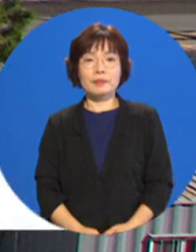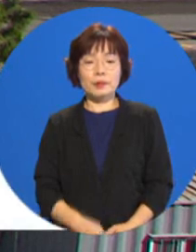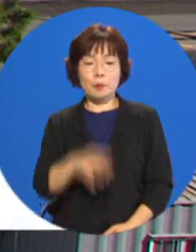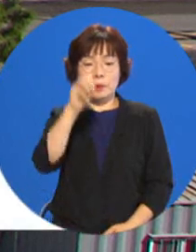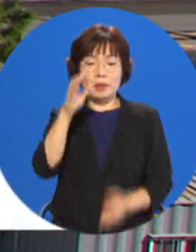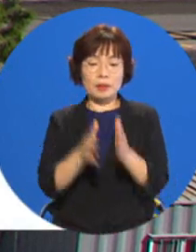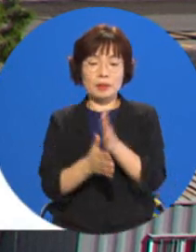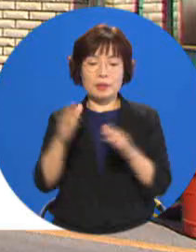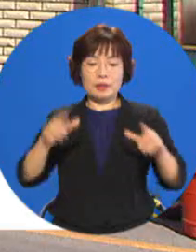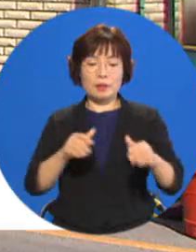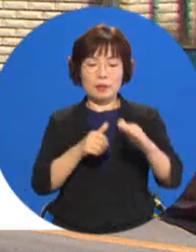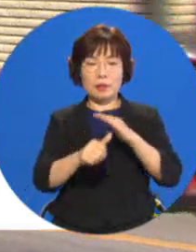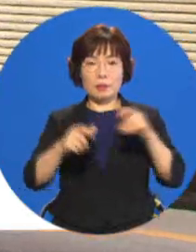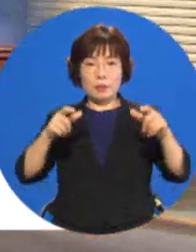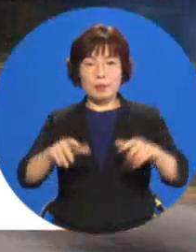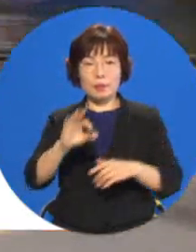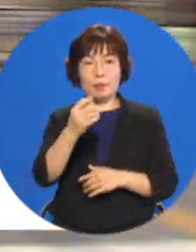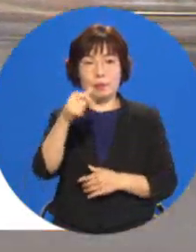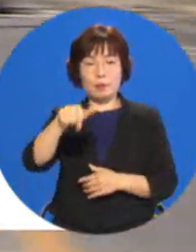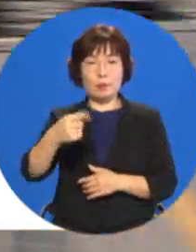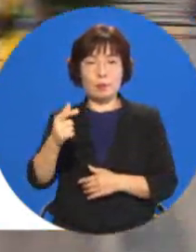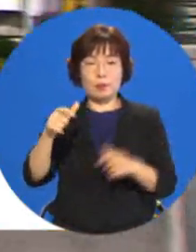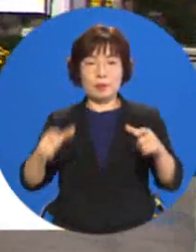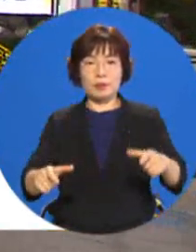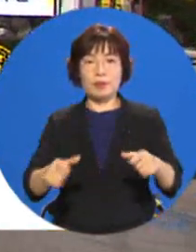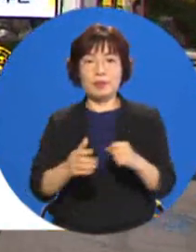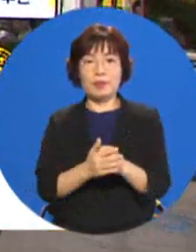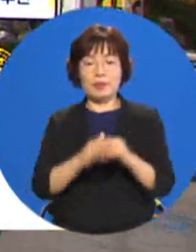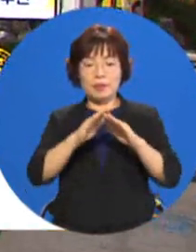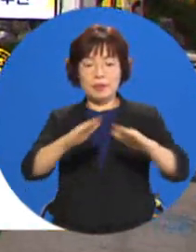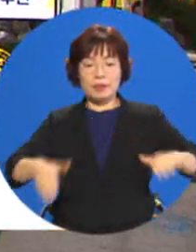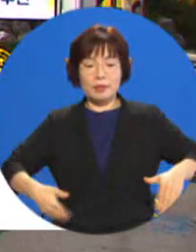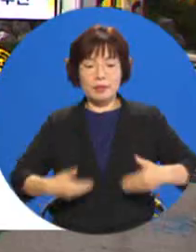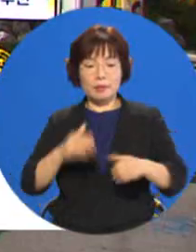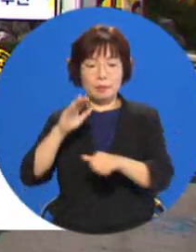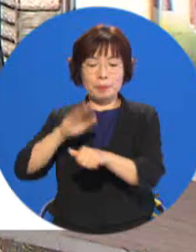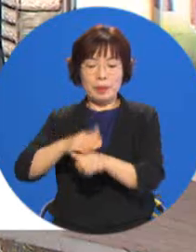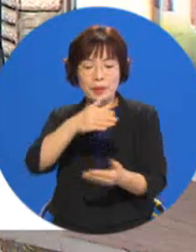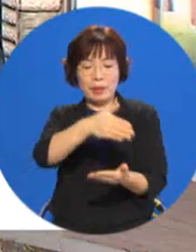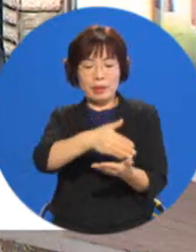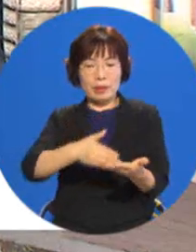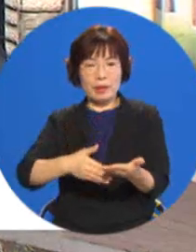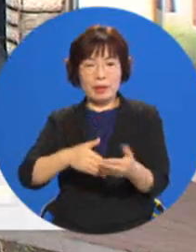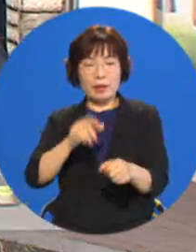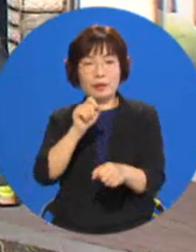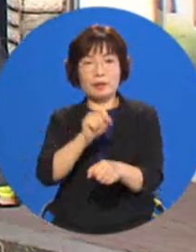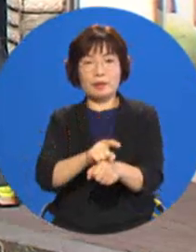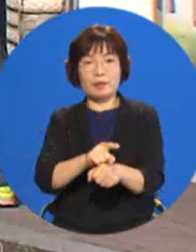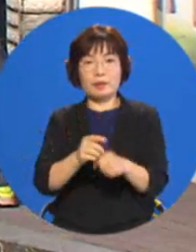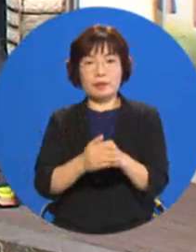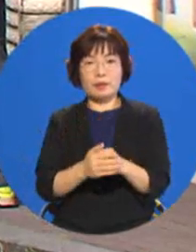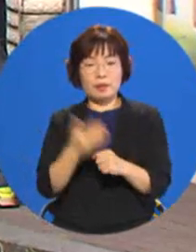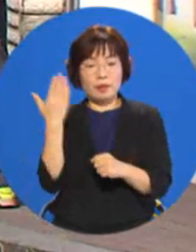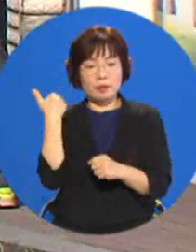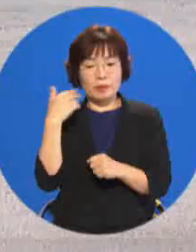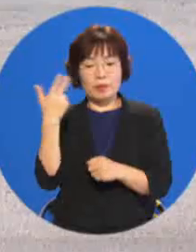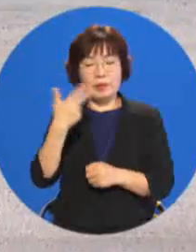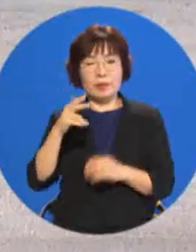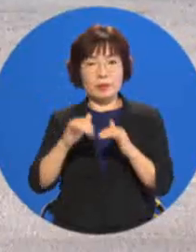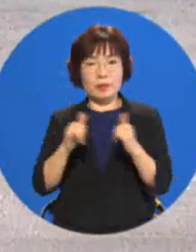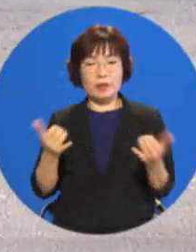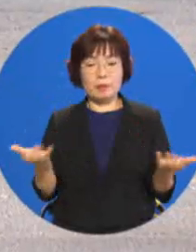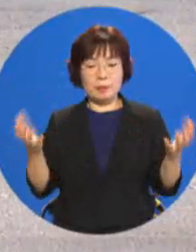광양시 관내 대표적 농촌 지역인 옥곡면. 전라도와 경상도의 접경에 위치한 지역 특성상 한때 7,000명이 넘는